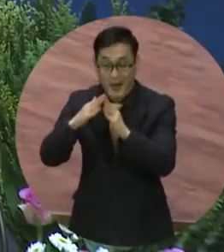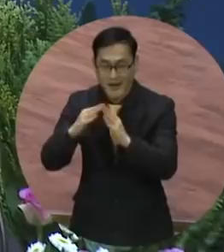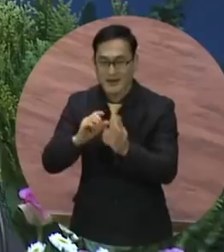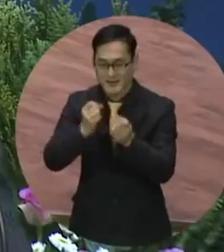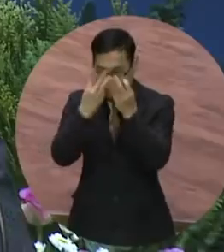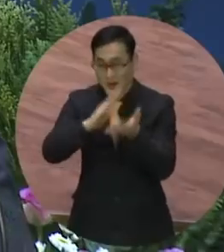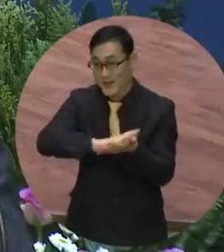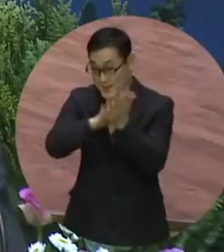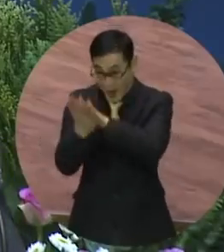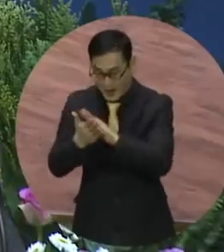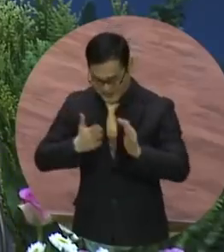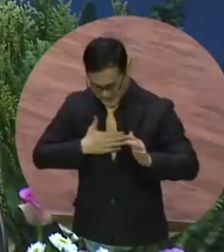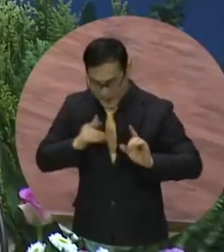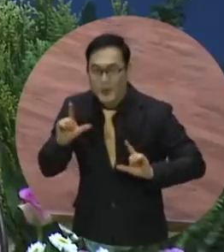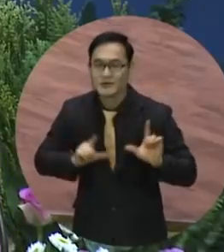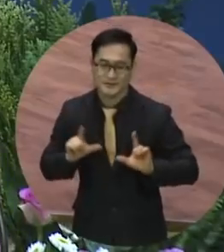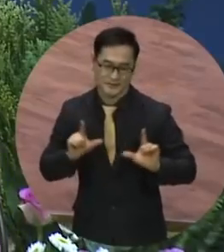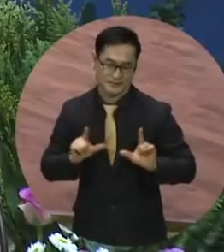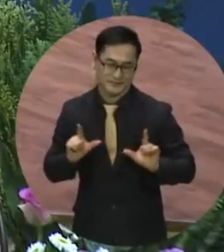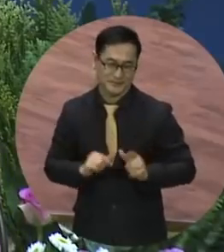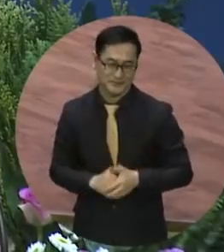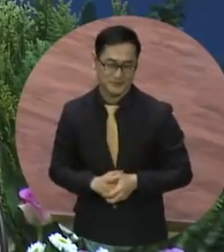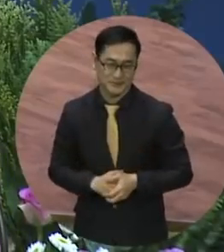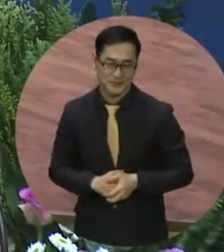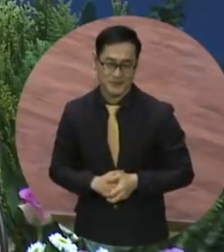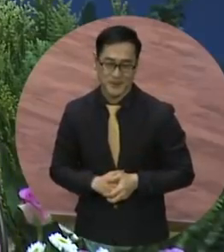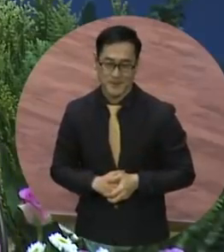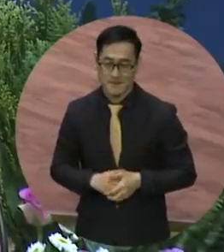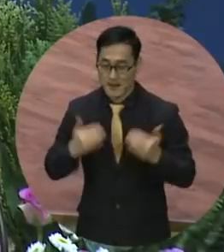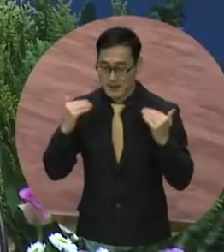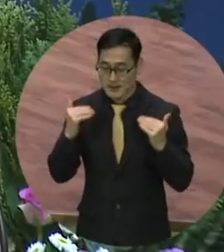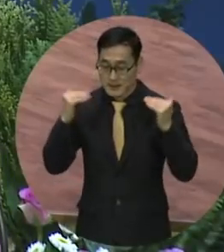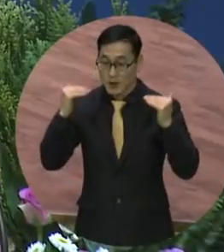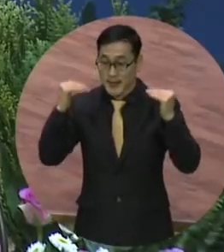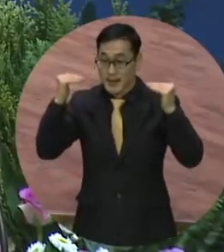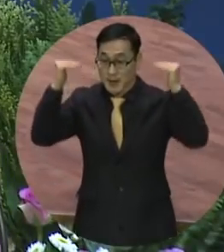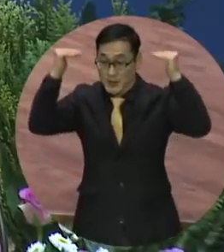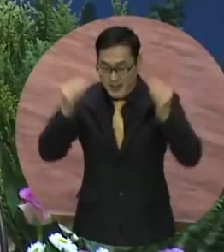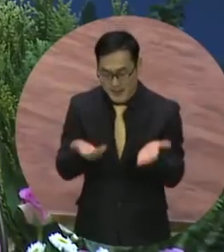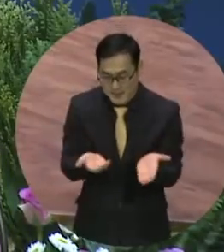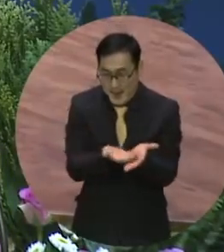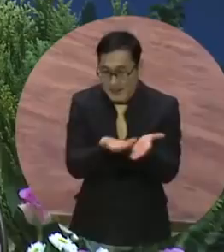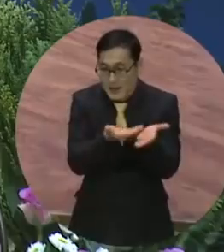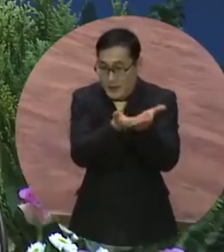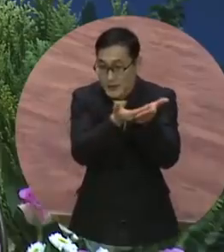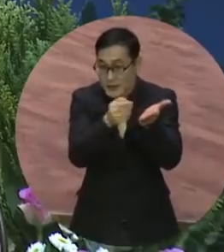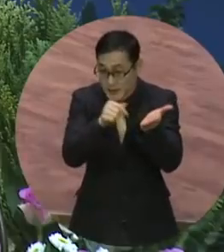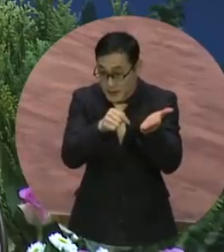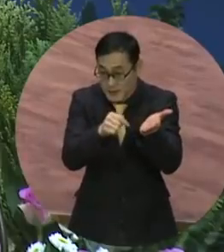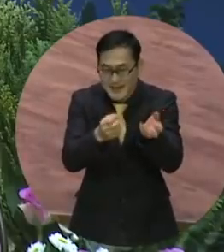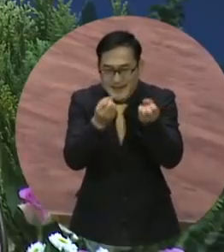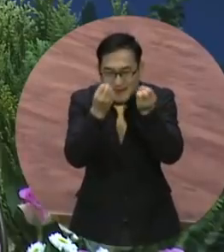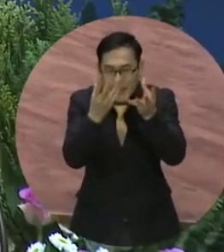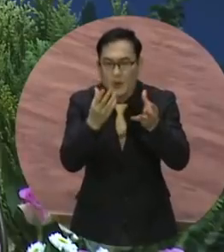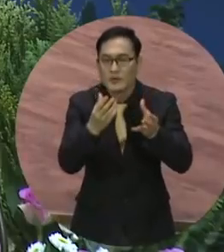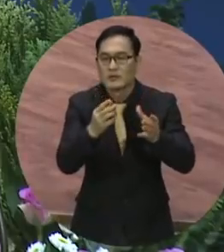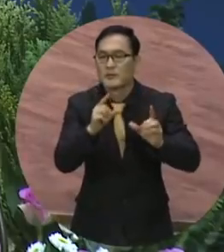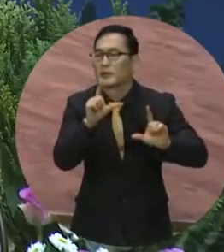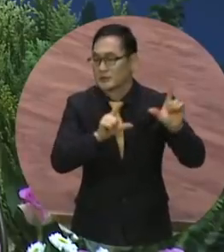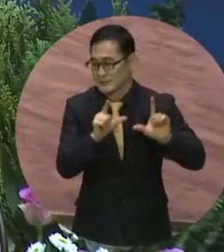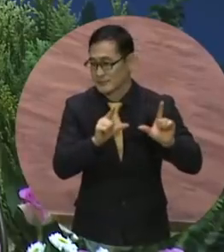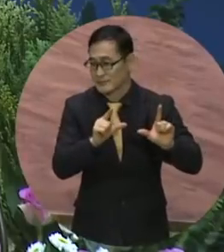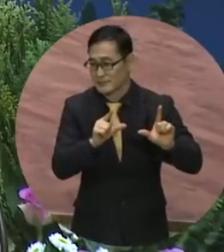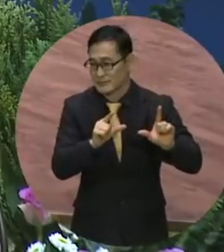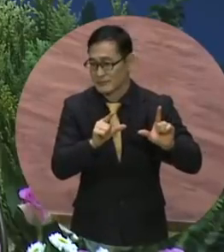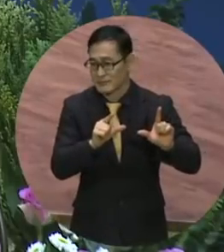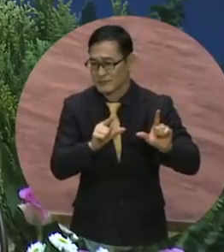제목 보니까 이 뭐예요? 성장하는 새틀 인생이라고 했어요. 늘 성장해야 새틀,